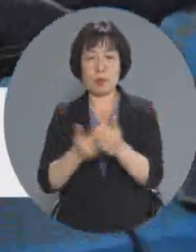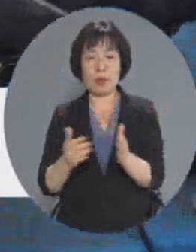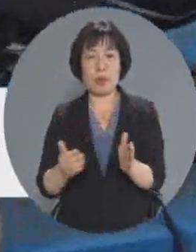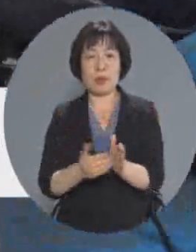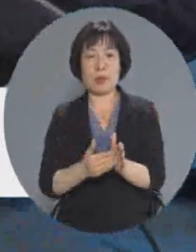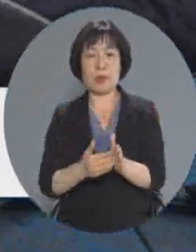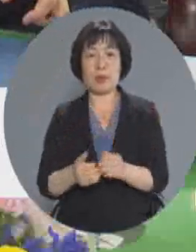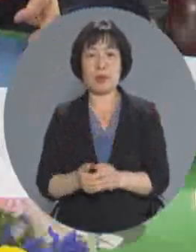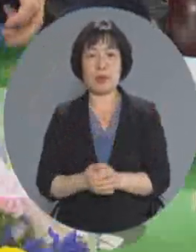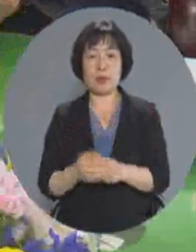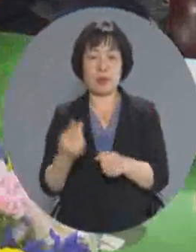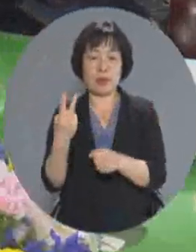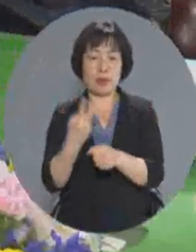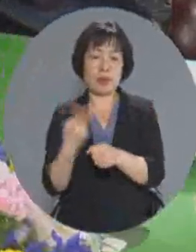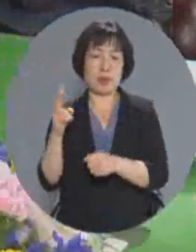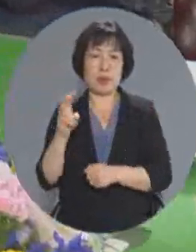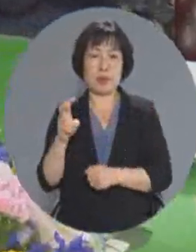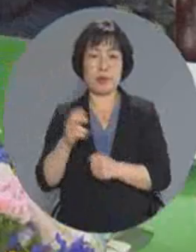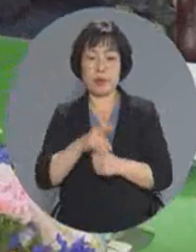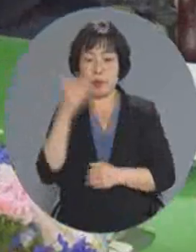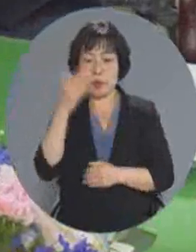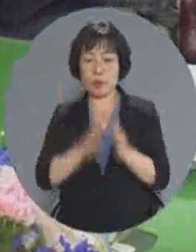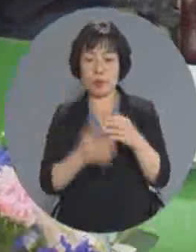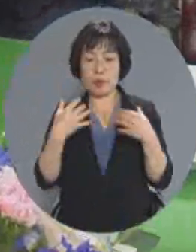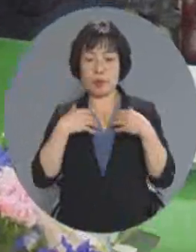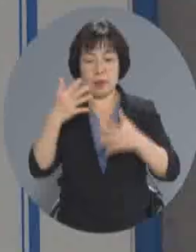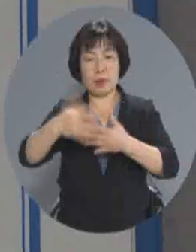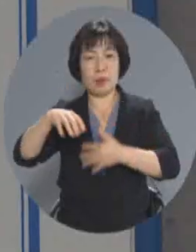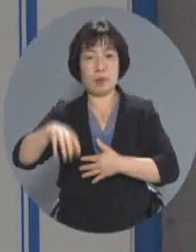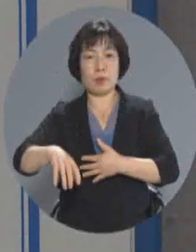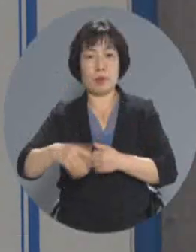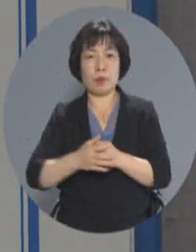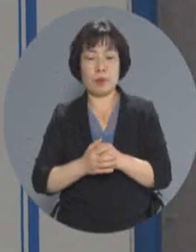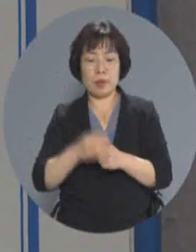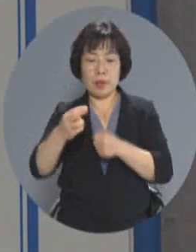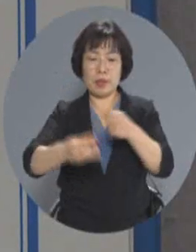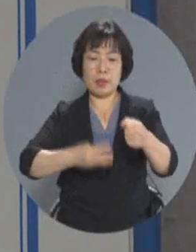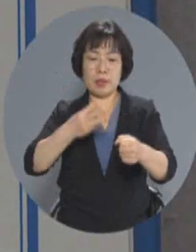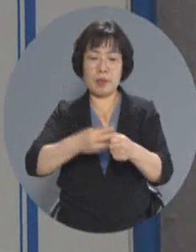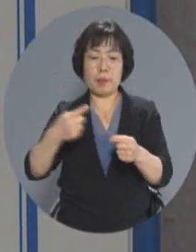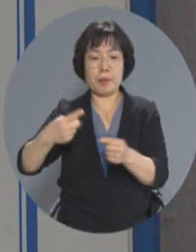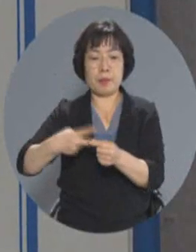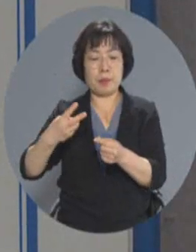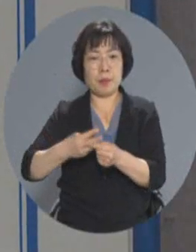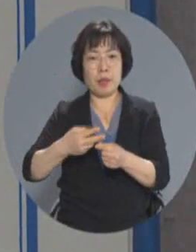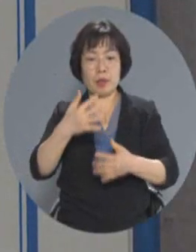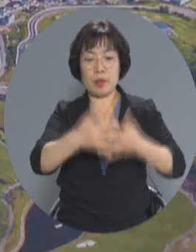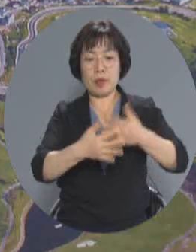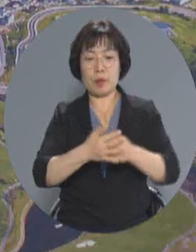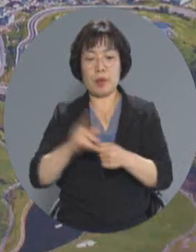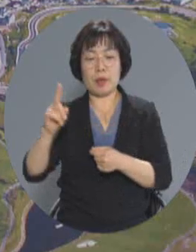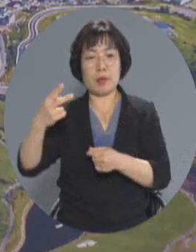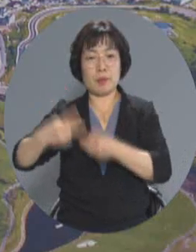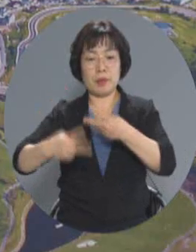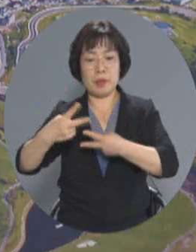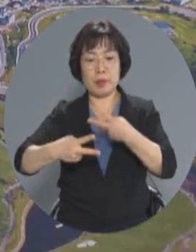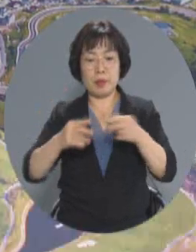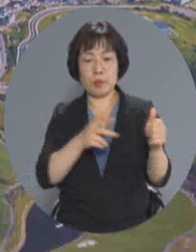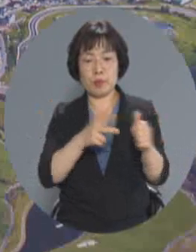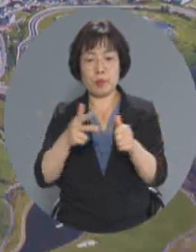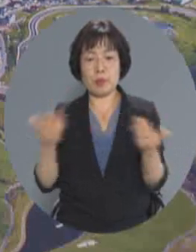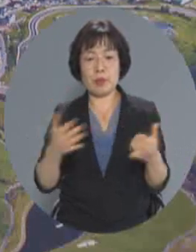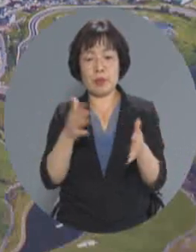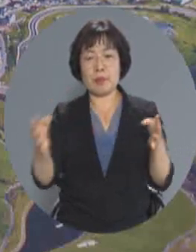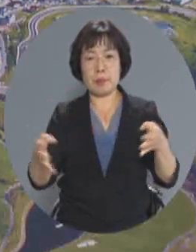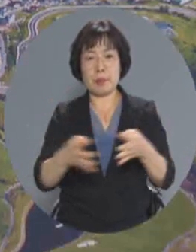이루어졌습니다. 지난 2020년 여수시와 영화사 측이 3년간 두 편의 영화와 한 편의 드라마를 찍기로 업무